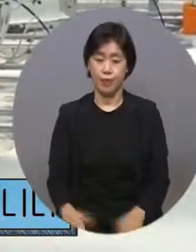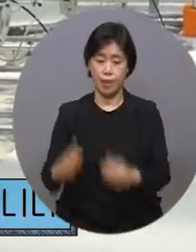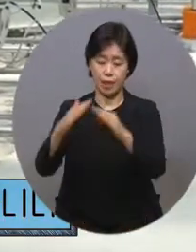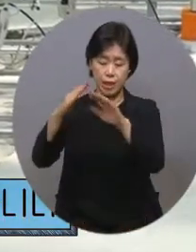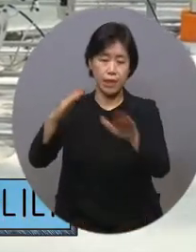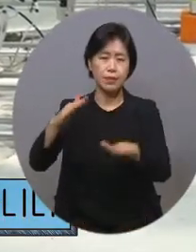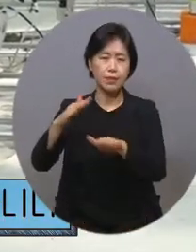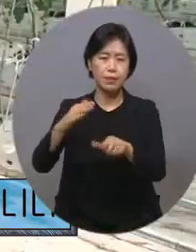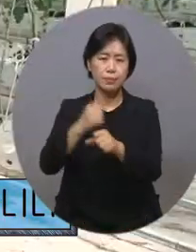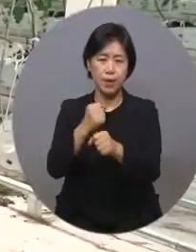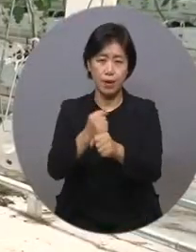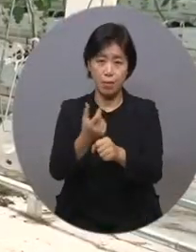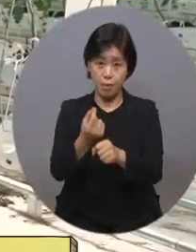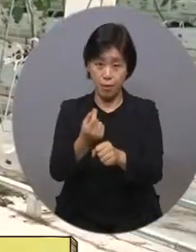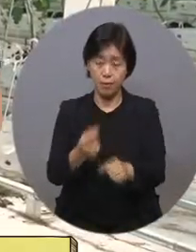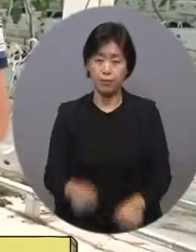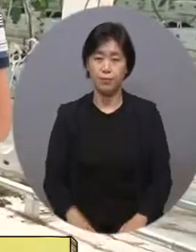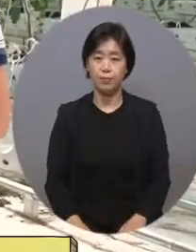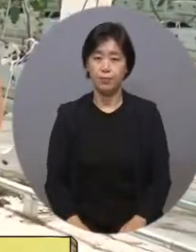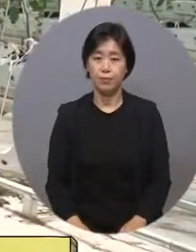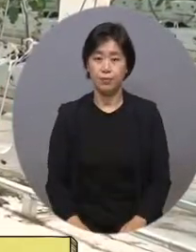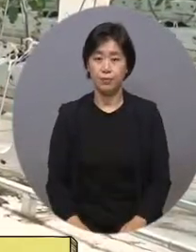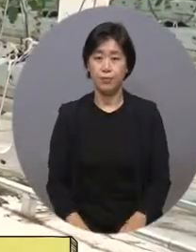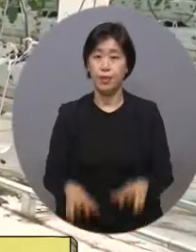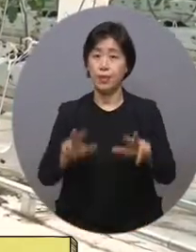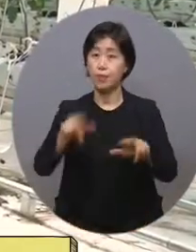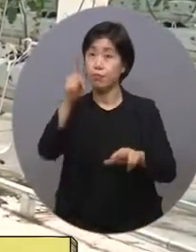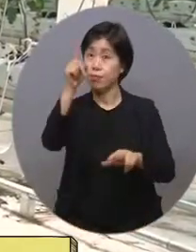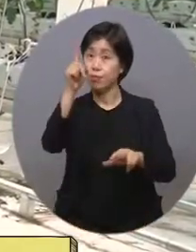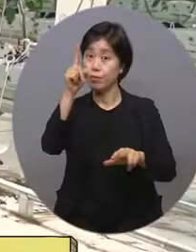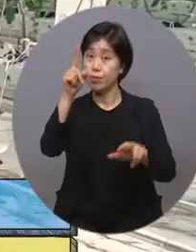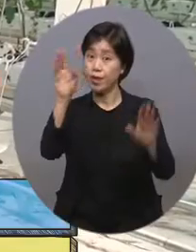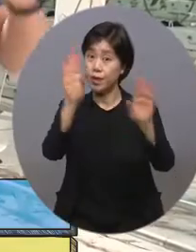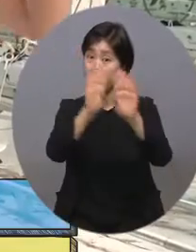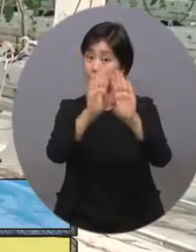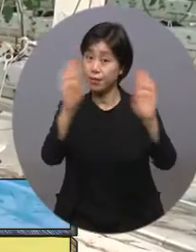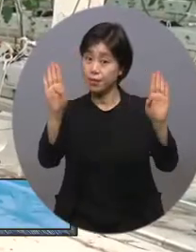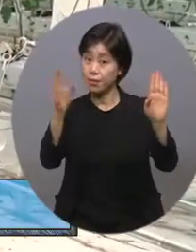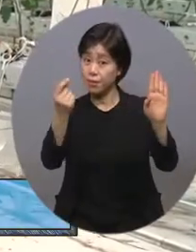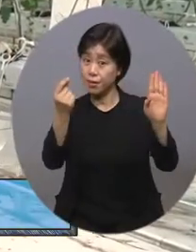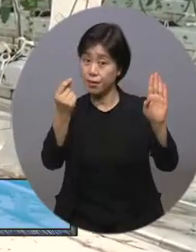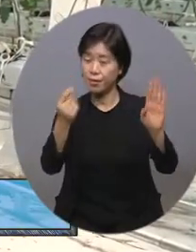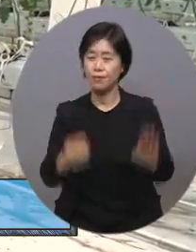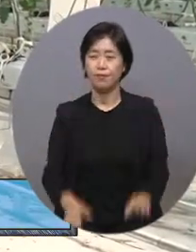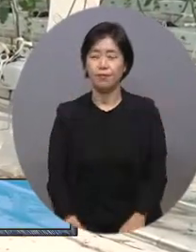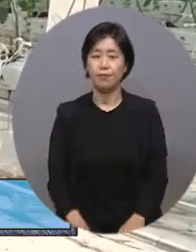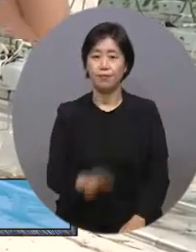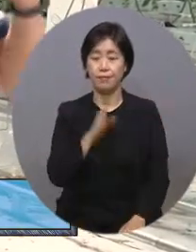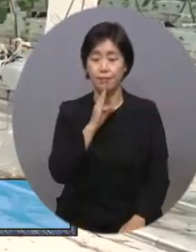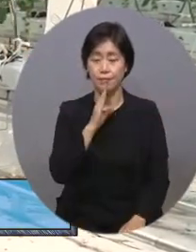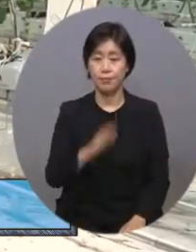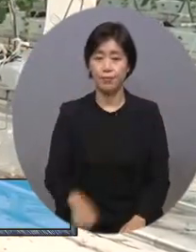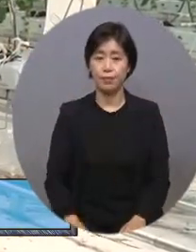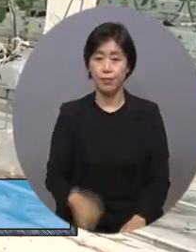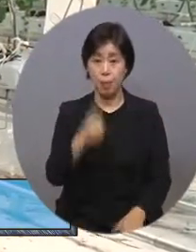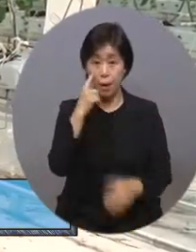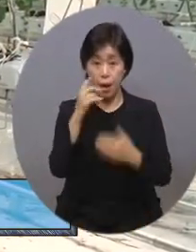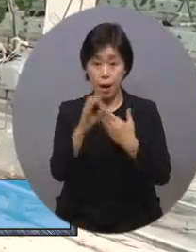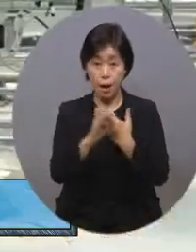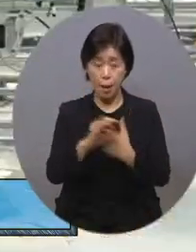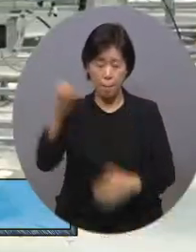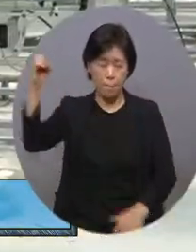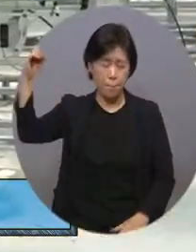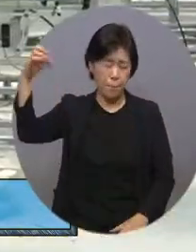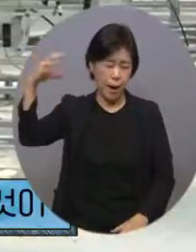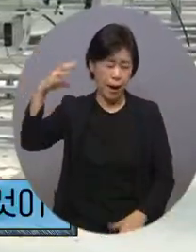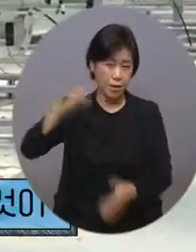햇빛을 만듭니다. 지금 이게 지금 다 닫히고 열리고 하는 건가요? 예, 그래서 만약에 햇빛이 너무 더 많이